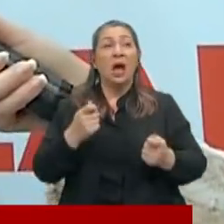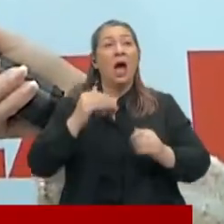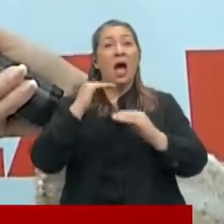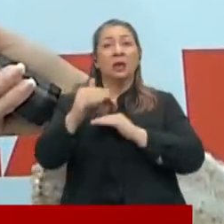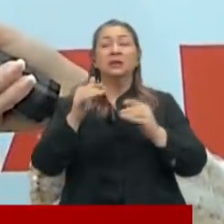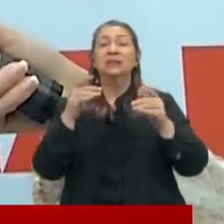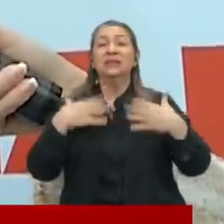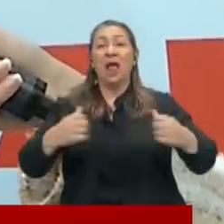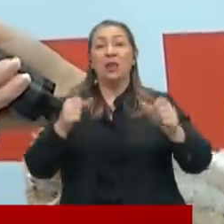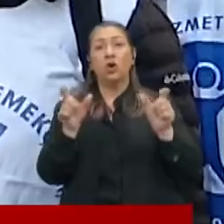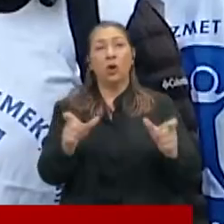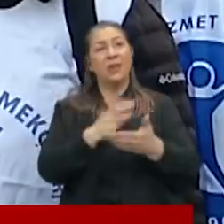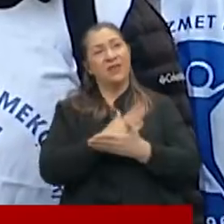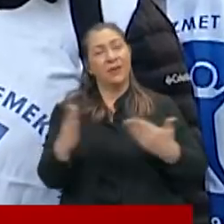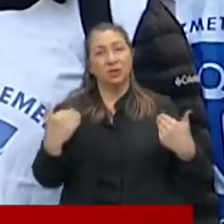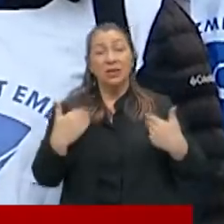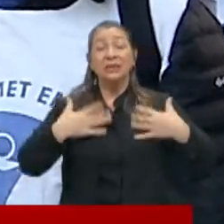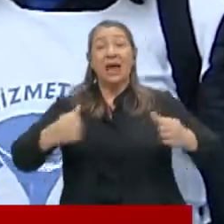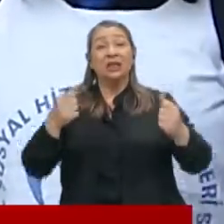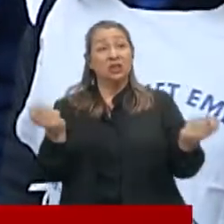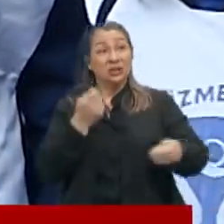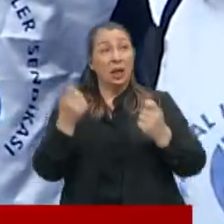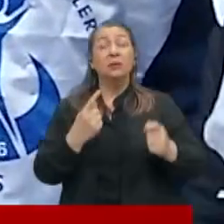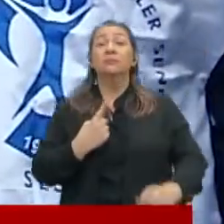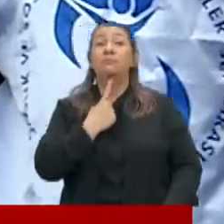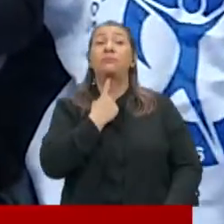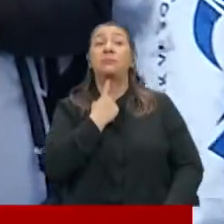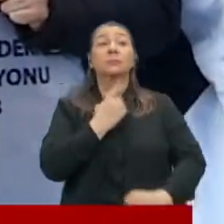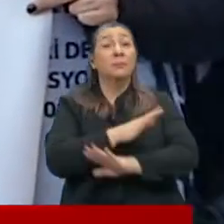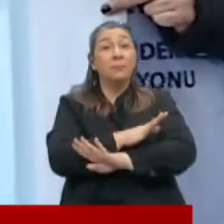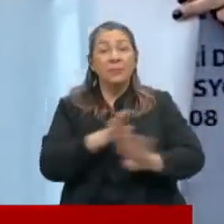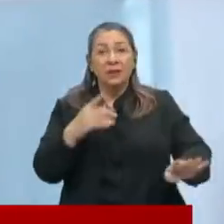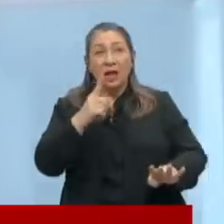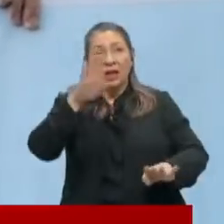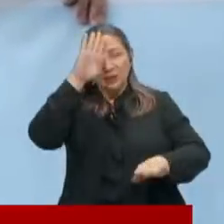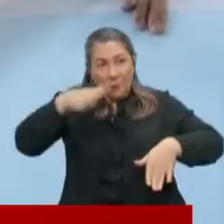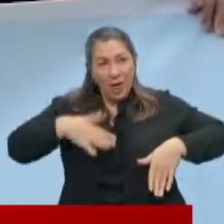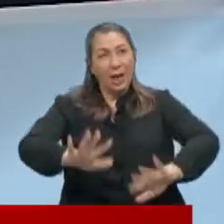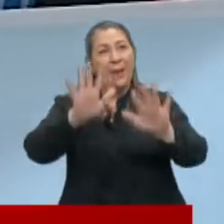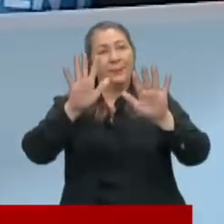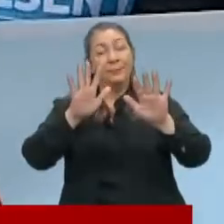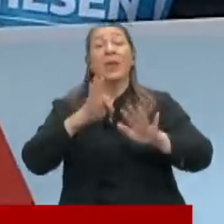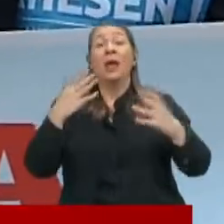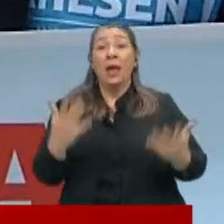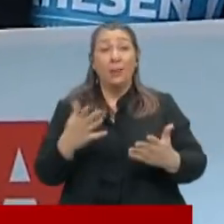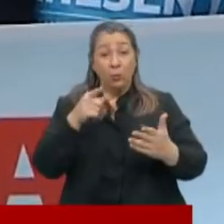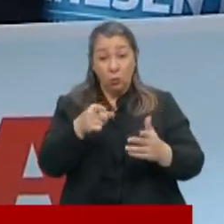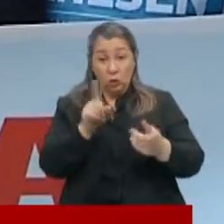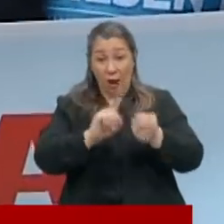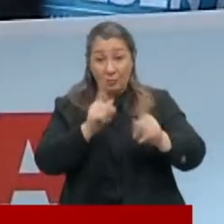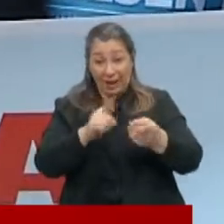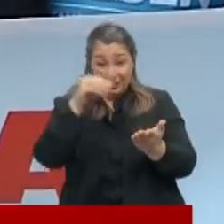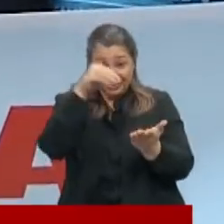halkın sağlığını korumaya devam edeceğiz. Sağlık çalışanları bıçak kemiğe dayandı diyerek İstanbul'da eylemdeydi. Hem uygulamaya